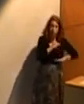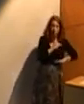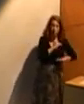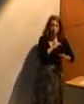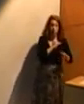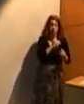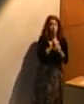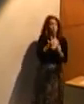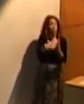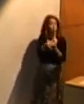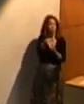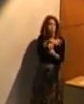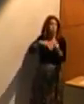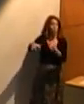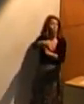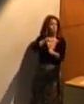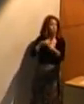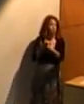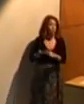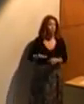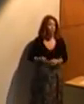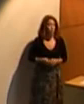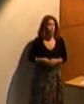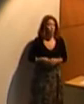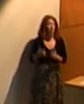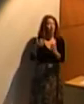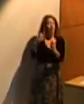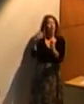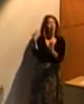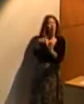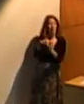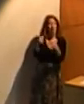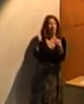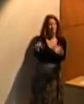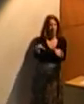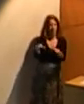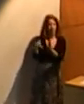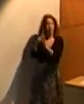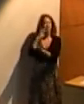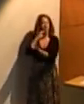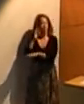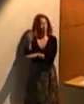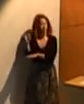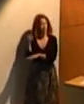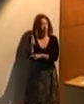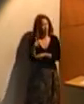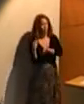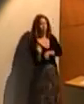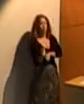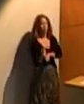société c'est ça et l'article 16 du code civil français garantie cela met à l'eau garantissant